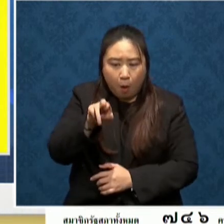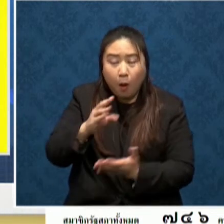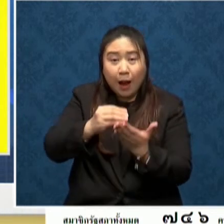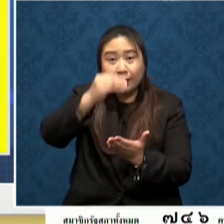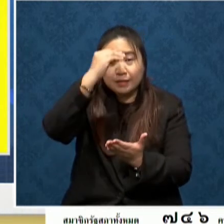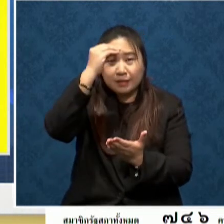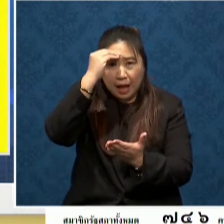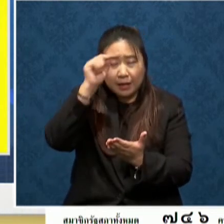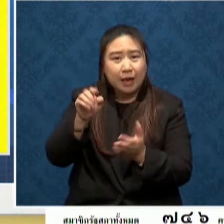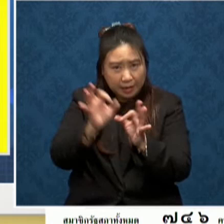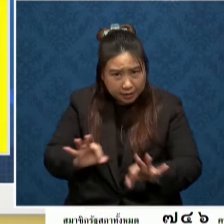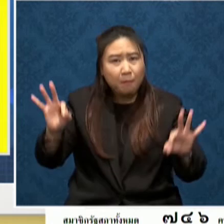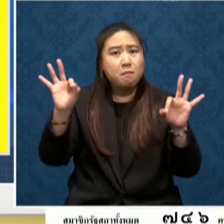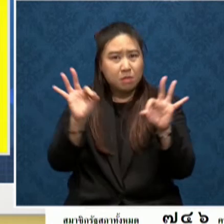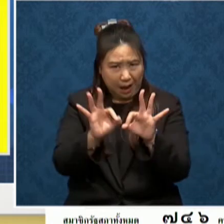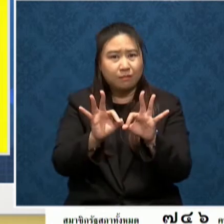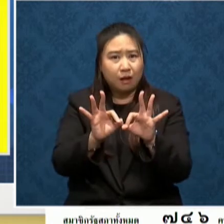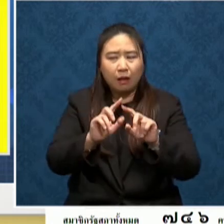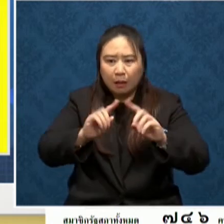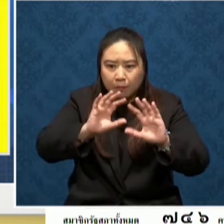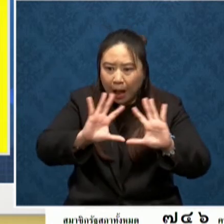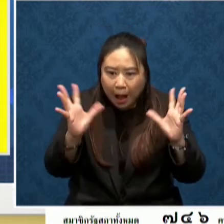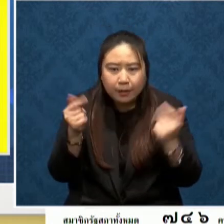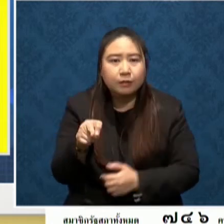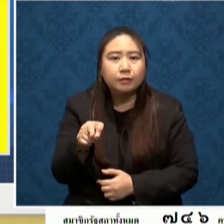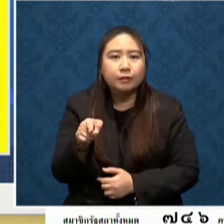อการศึกษานสำคญมากแต่หายไปเลย